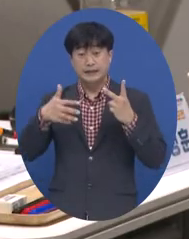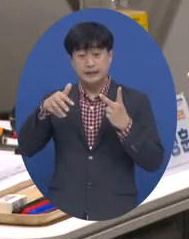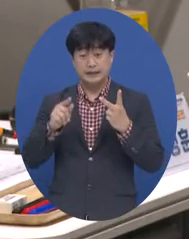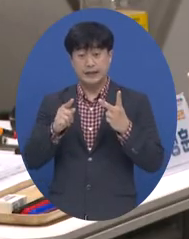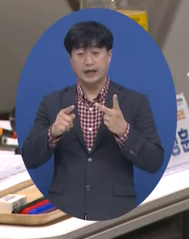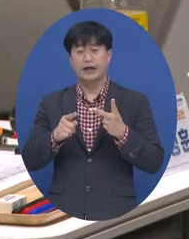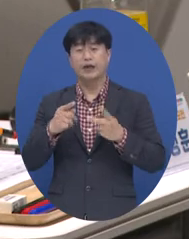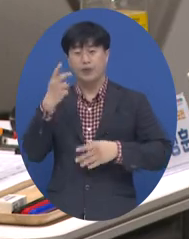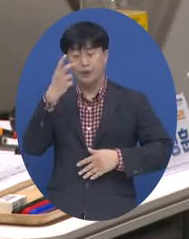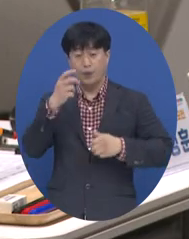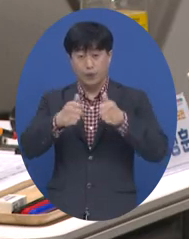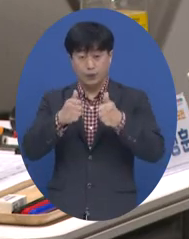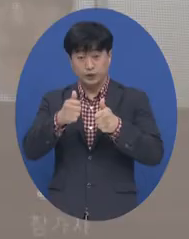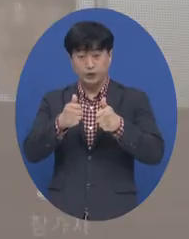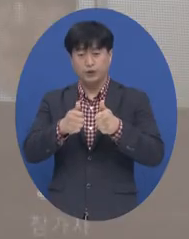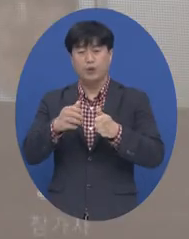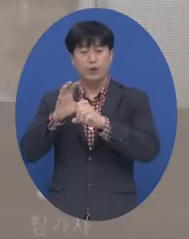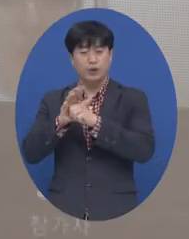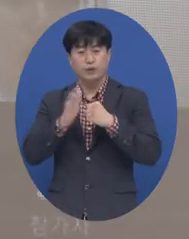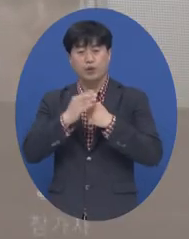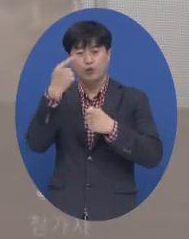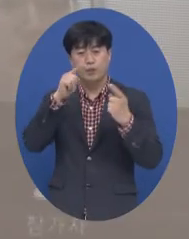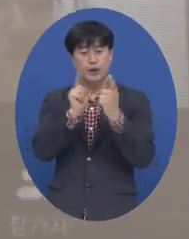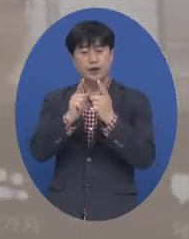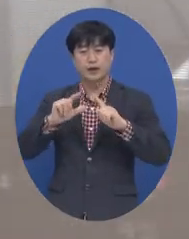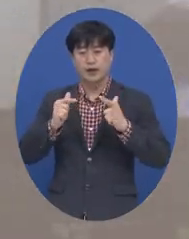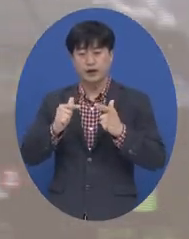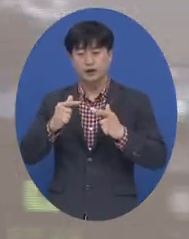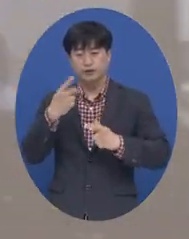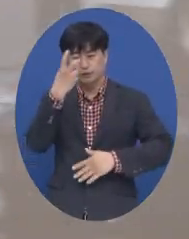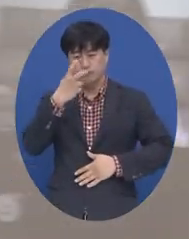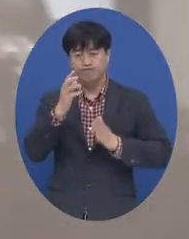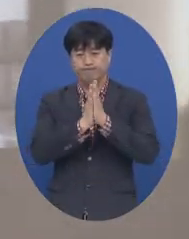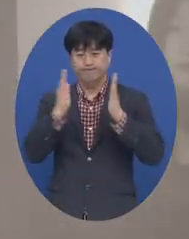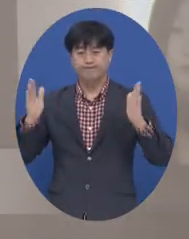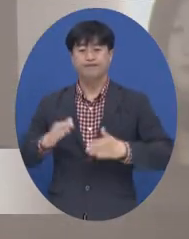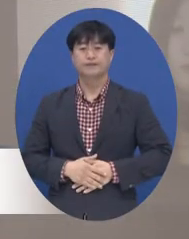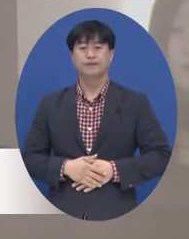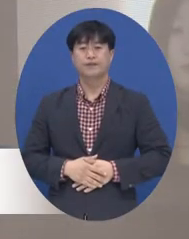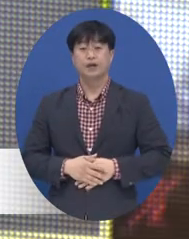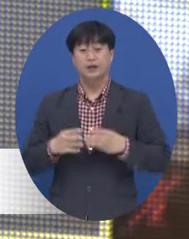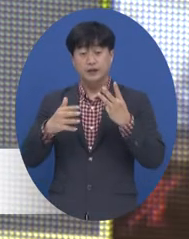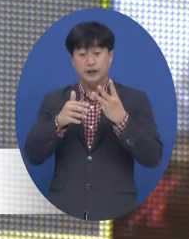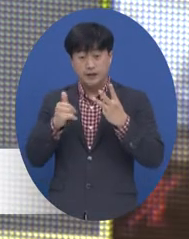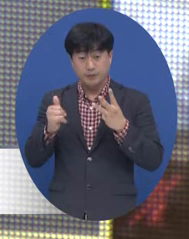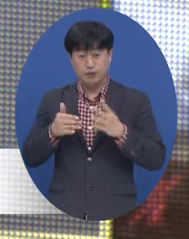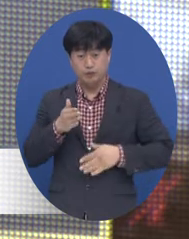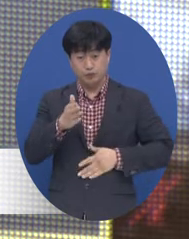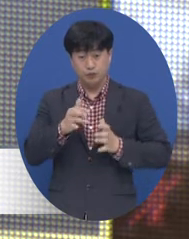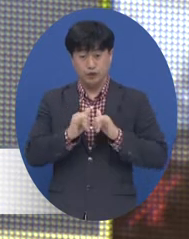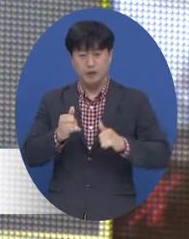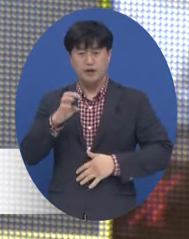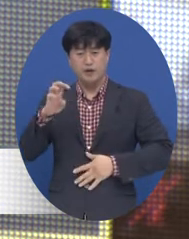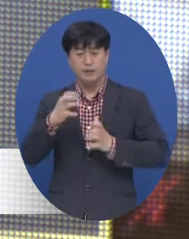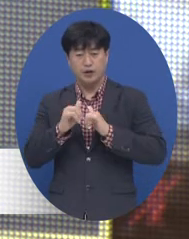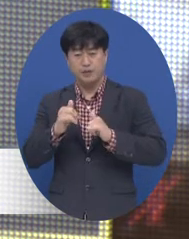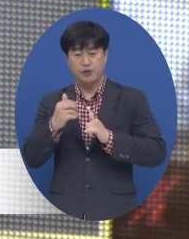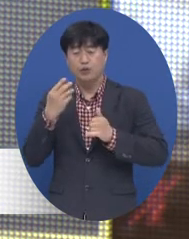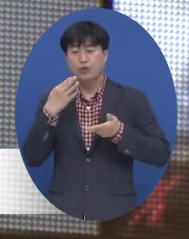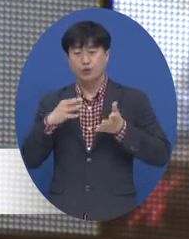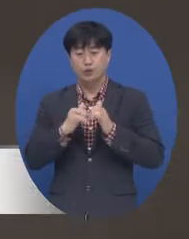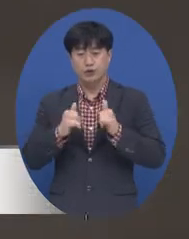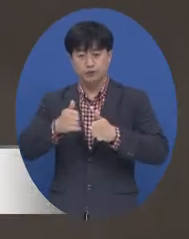2차 도민 참여 오디션은 코로나19 상황을 감안해 비대면 온라인 심사로 진행됐습니다. 3명의 전문가와 40명의